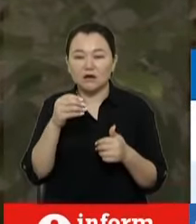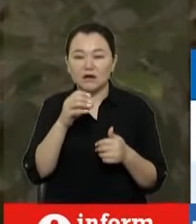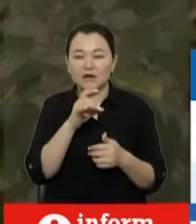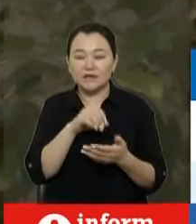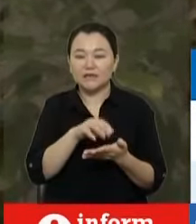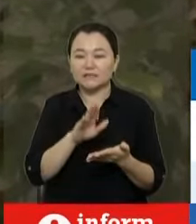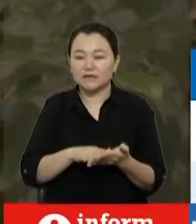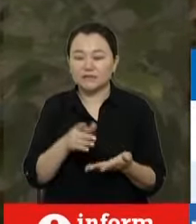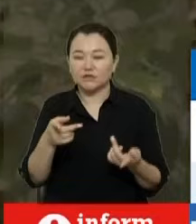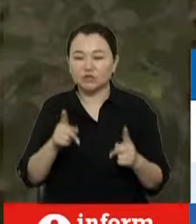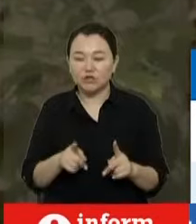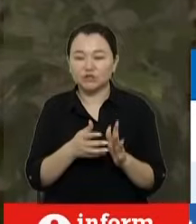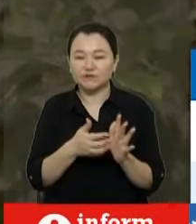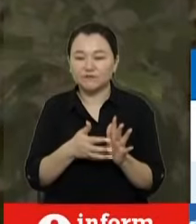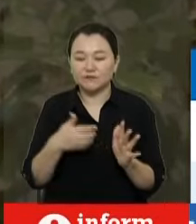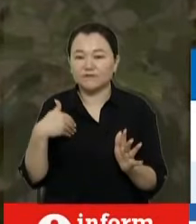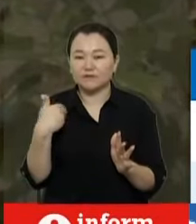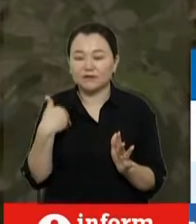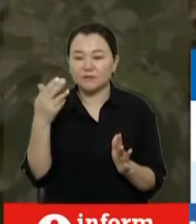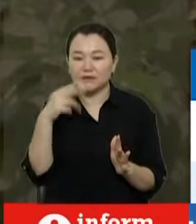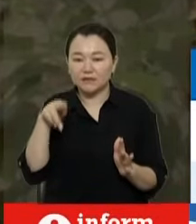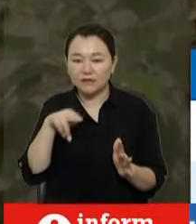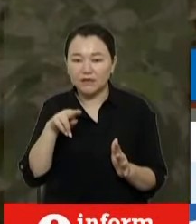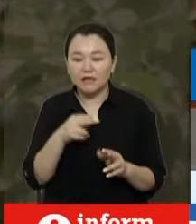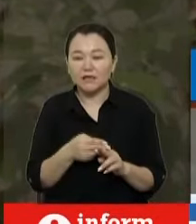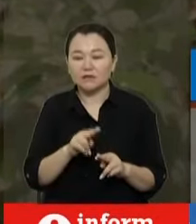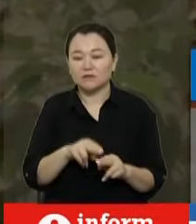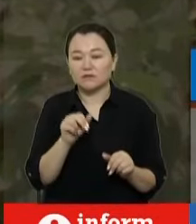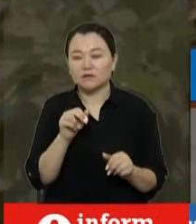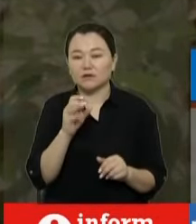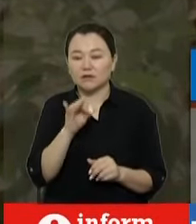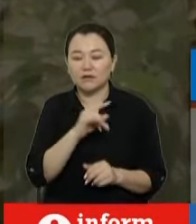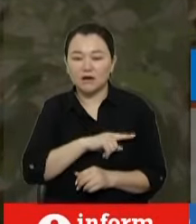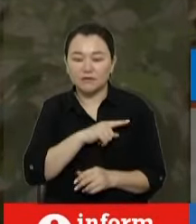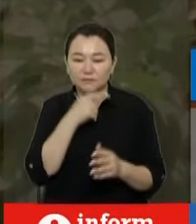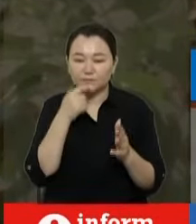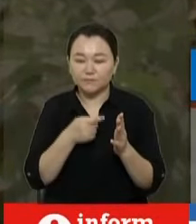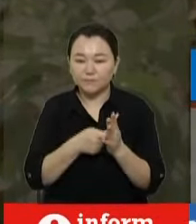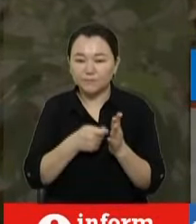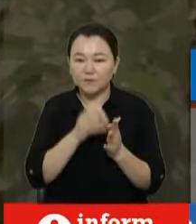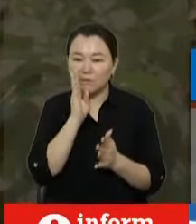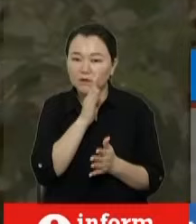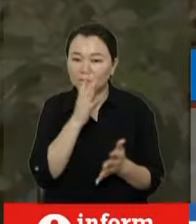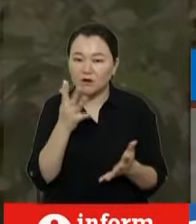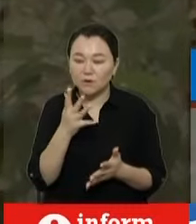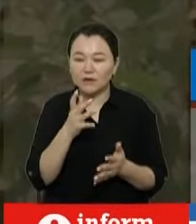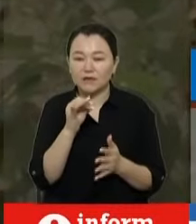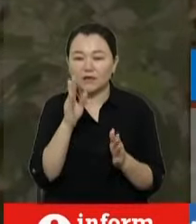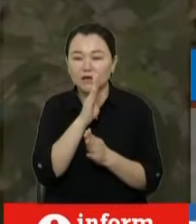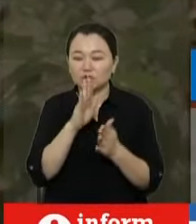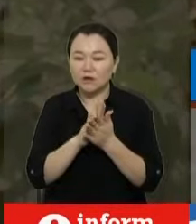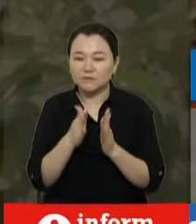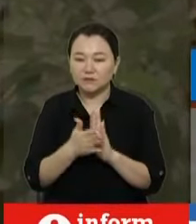именно настоящих дефицитов витамина D. Скорее всего, это и характер питания мамы, и экологическая обстановка,